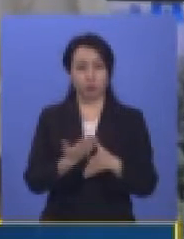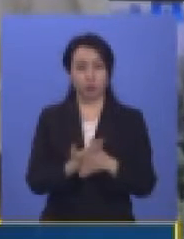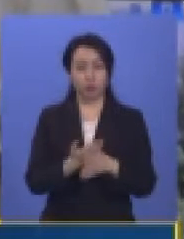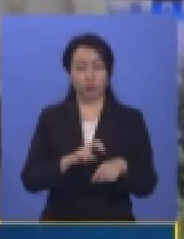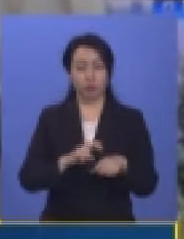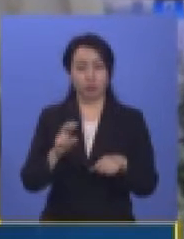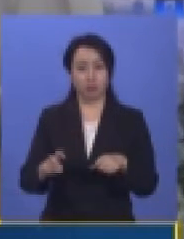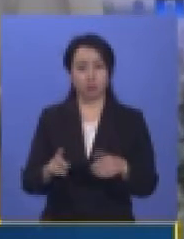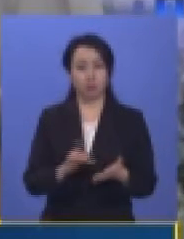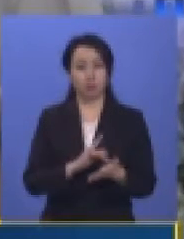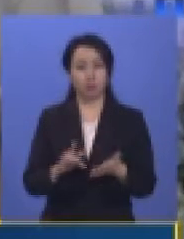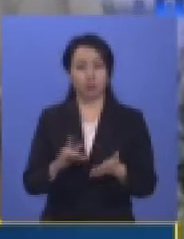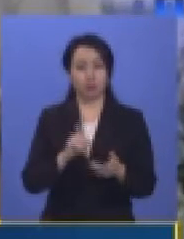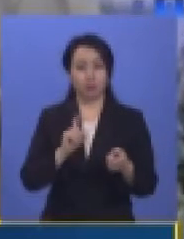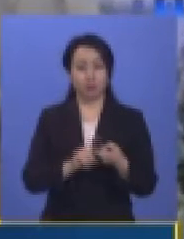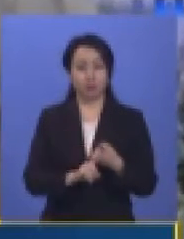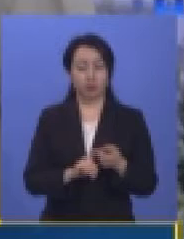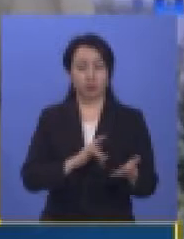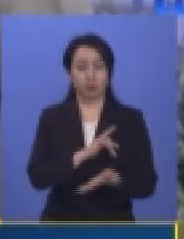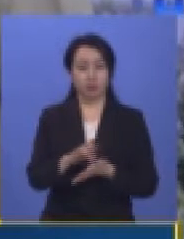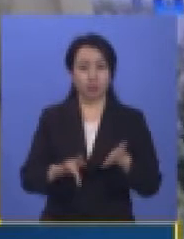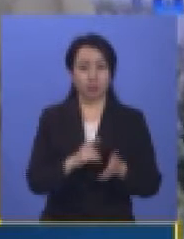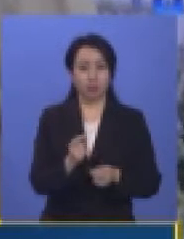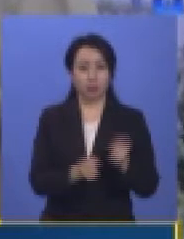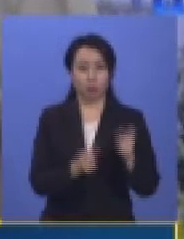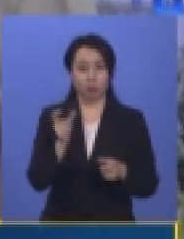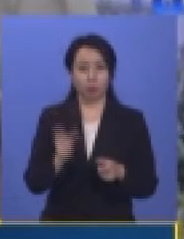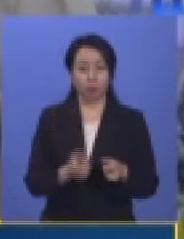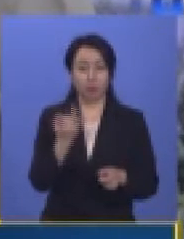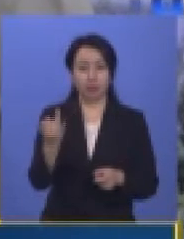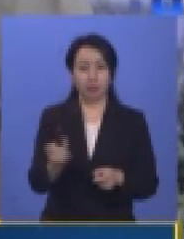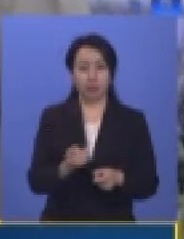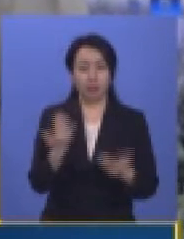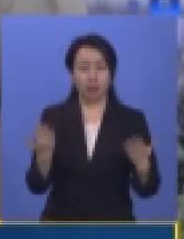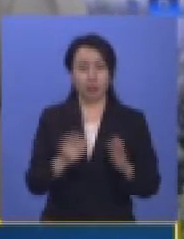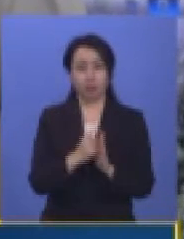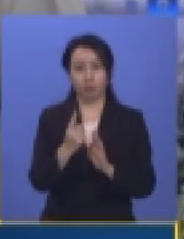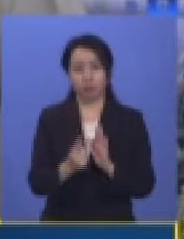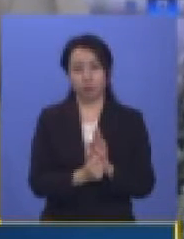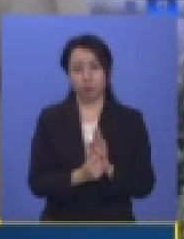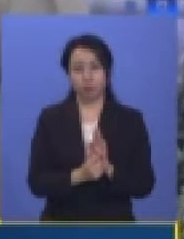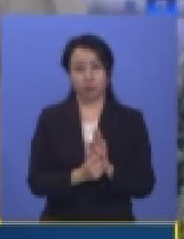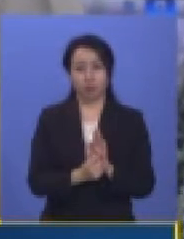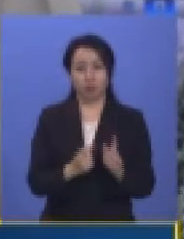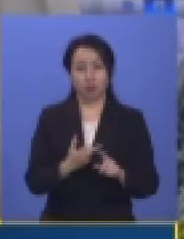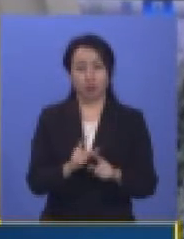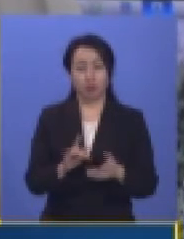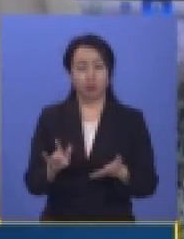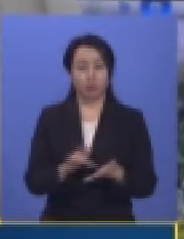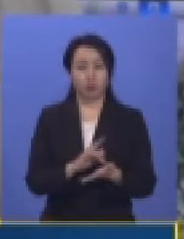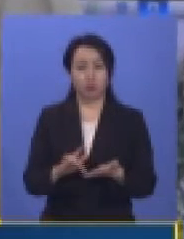сообщения связаться с Центром оперативного управления при интересующих вас в каких-либо вопросах. Данное